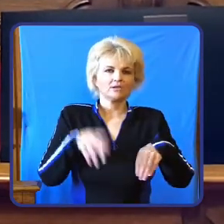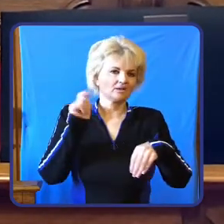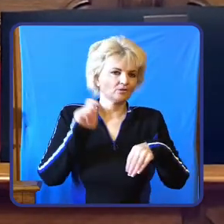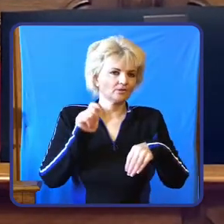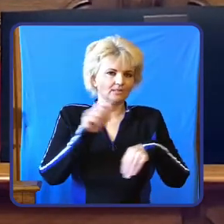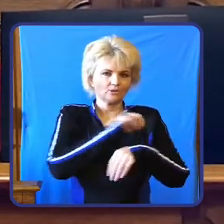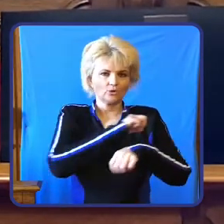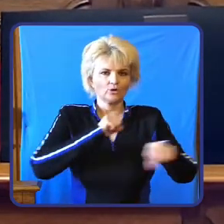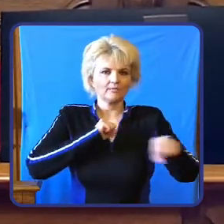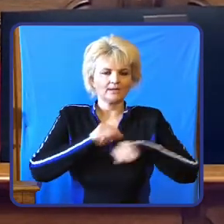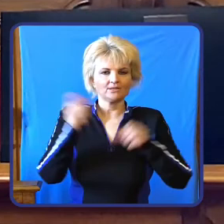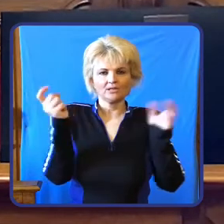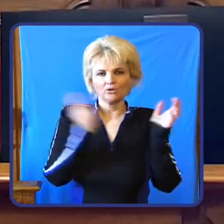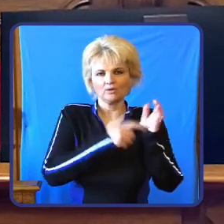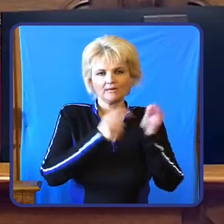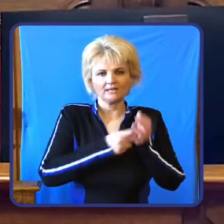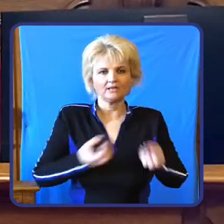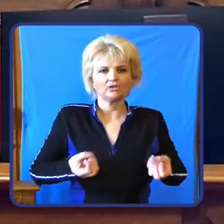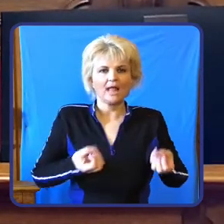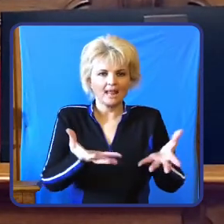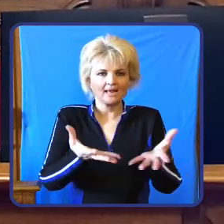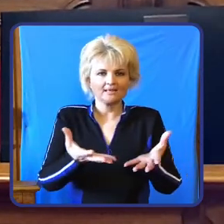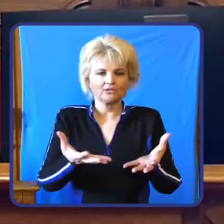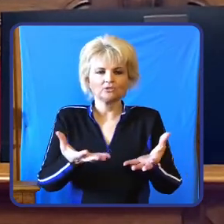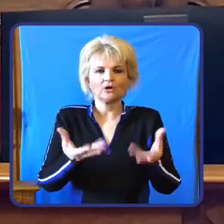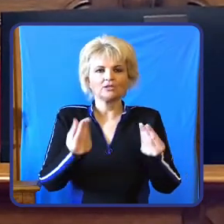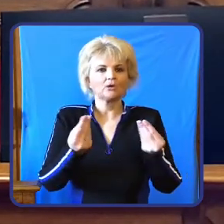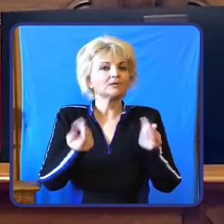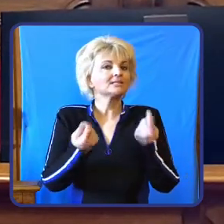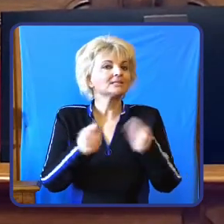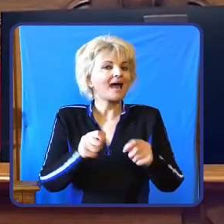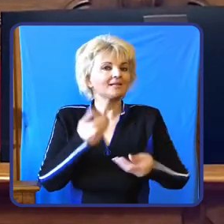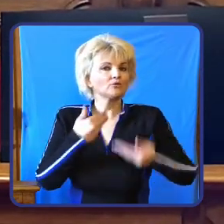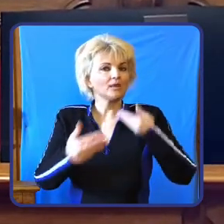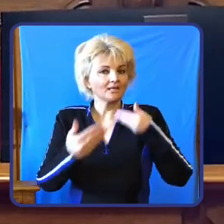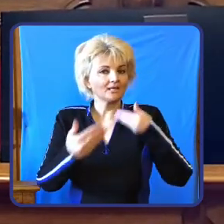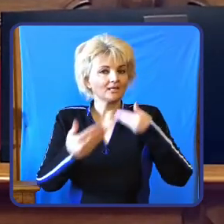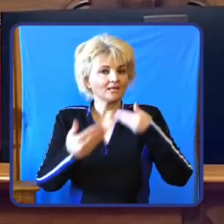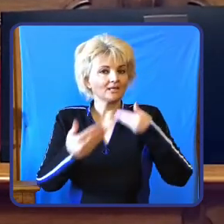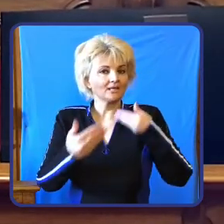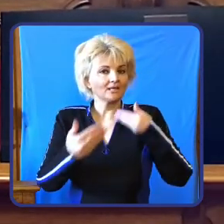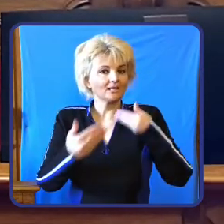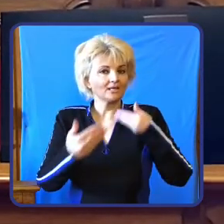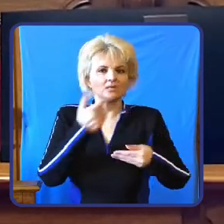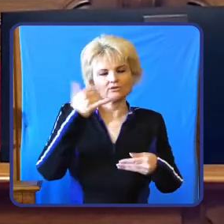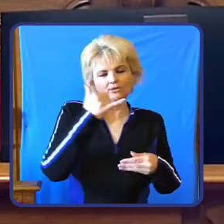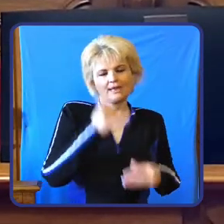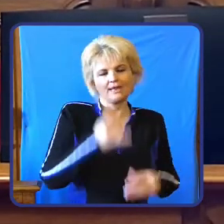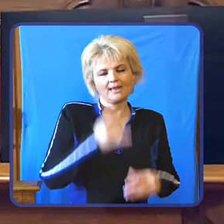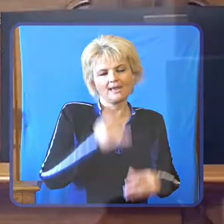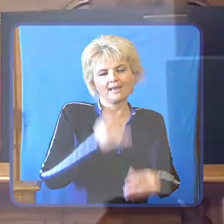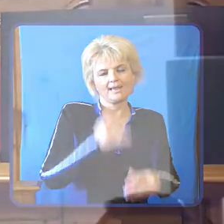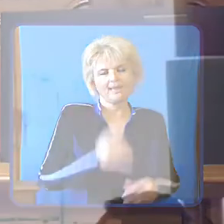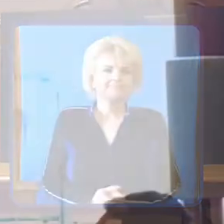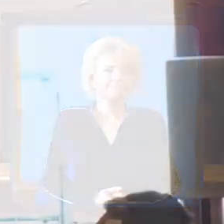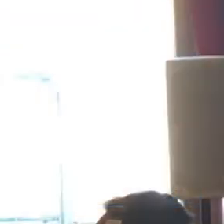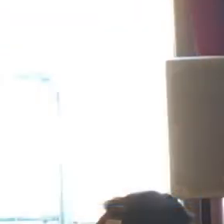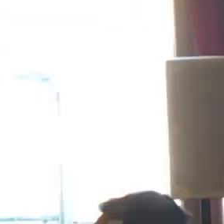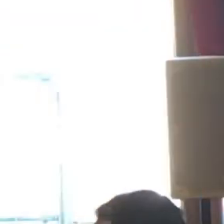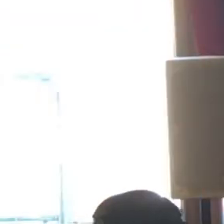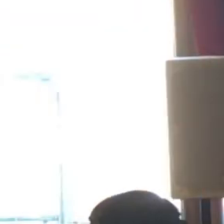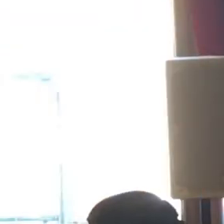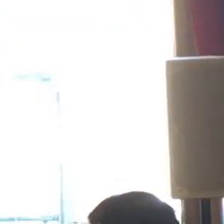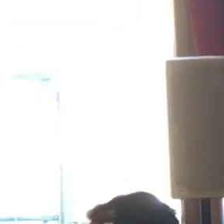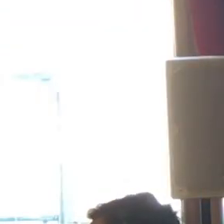döntés önkormányzati követelés elengedéséről tárgyú anyagot zárt ülésen tárgyaljuk, szavazzon igennel.